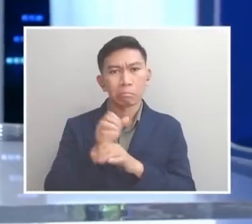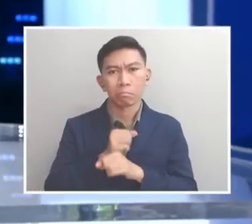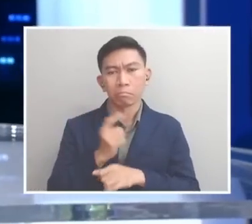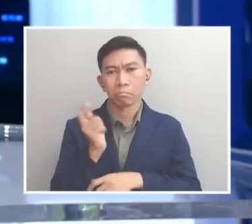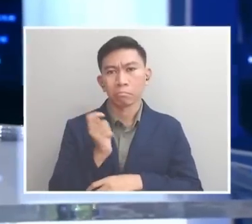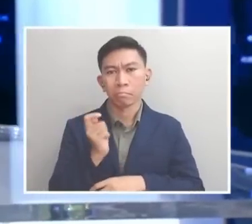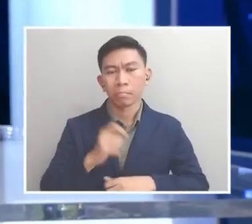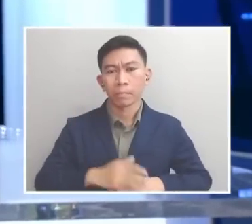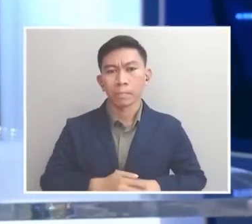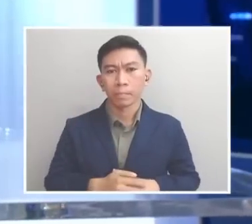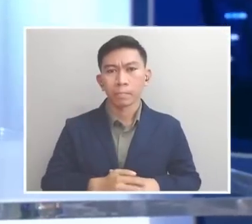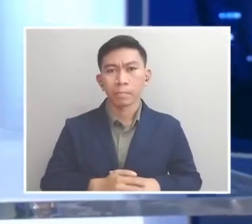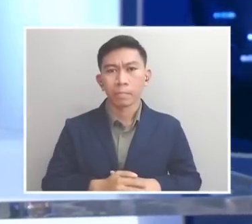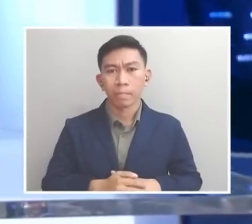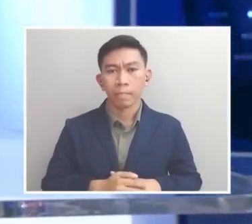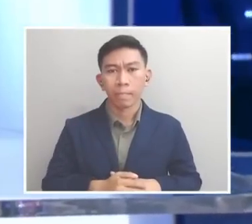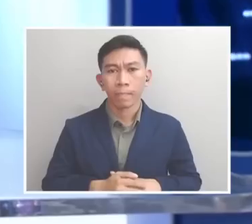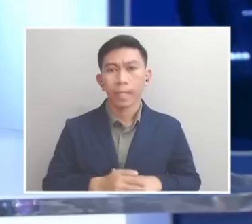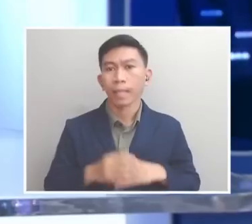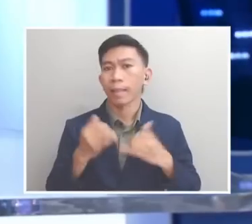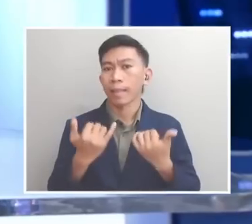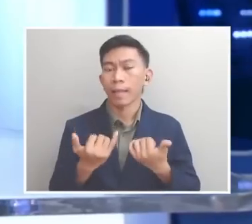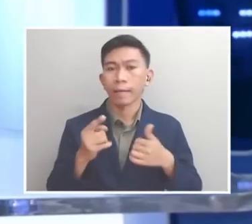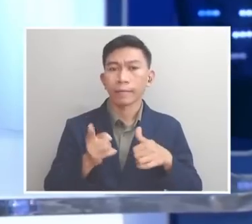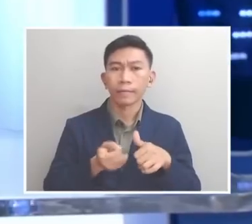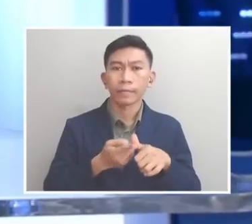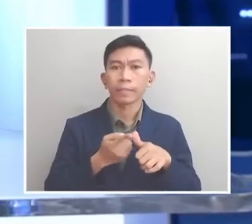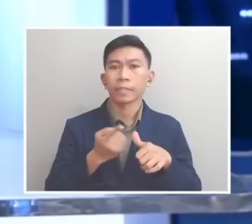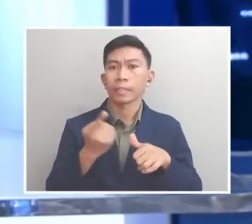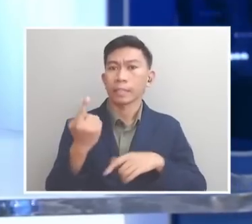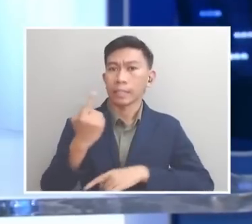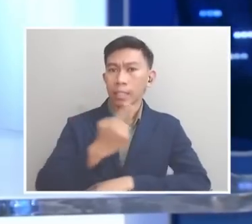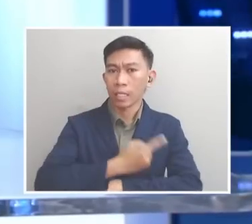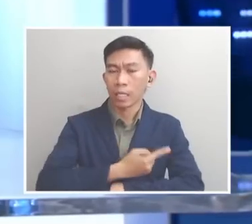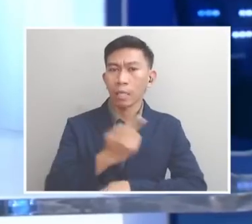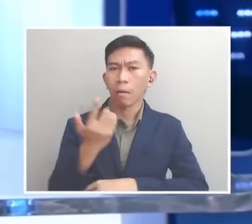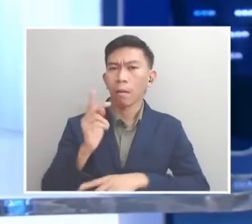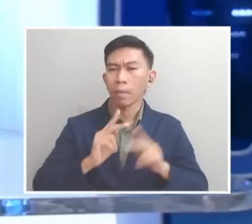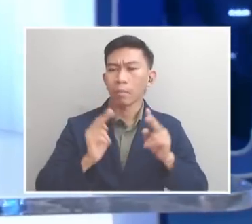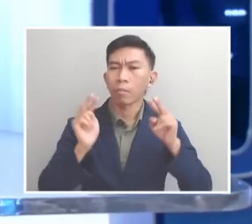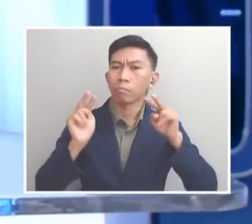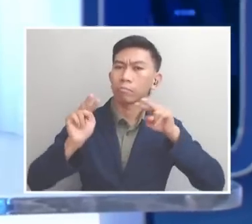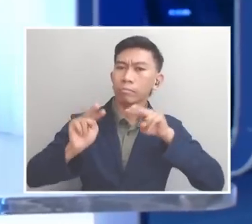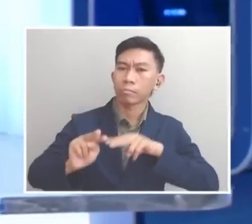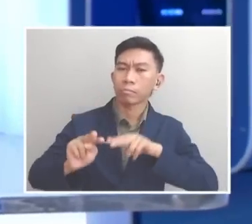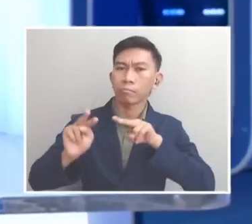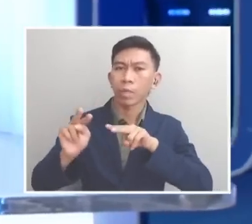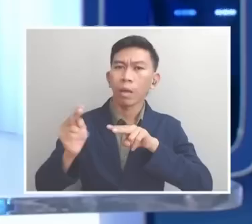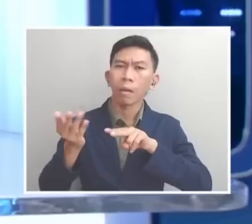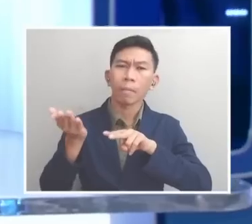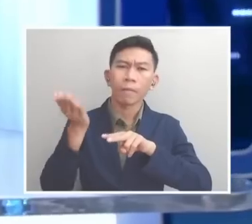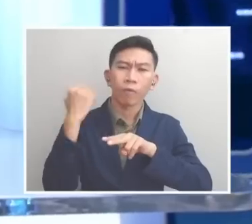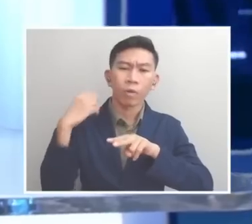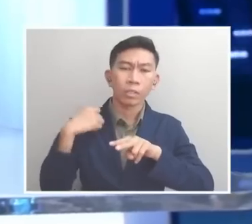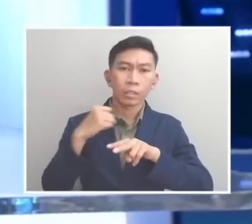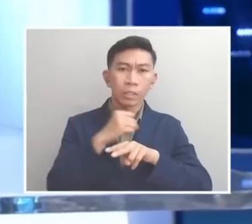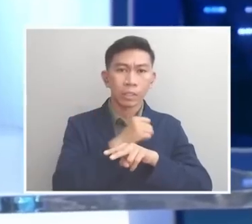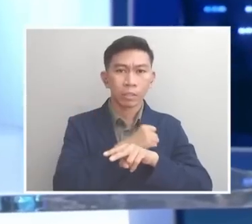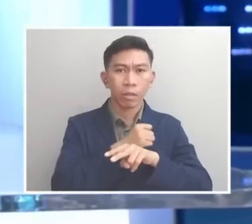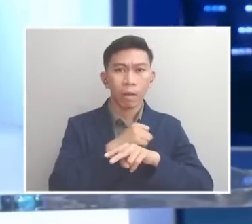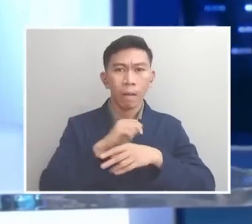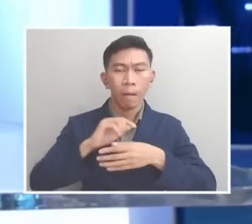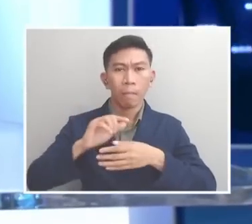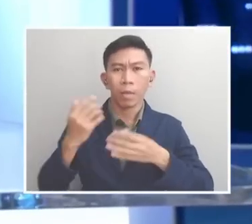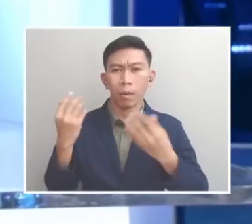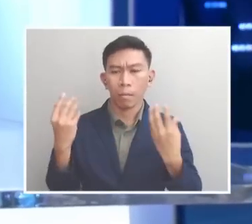Ngayon po ang unang araw ng public viewing para sa yumaong si dating Senador Rodolfo Capong Biazon. Ito'y sa gitna